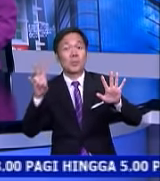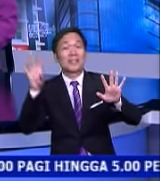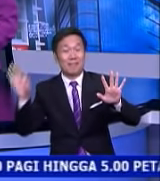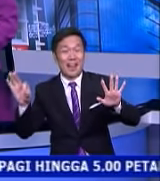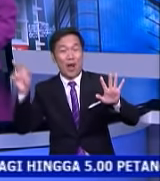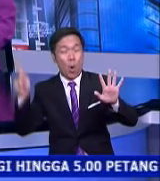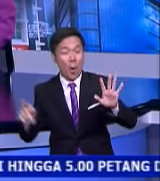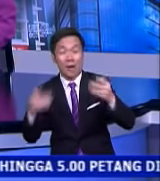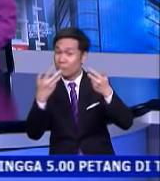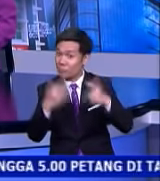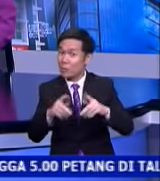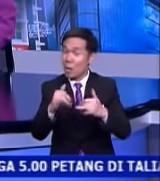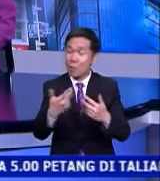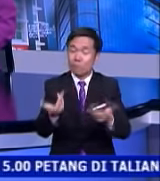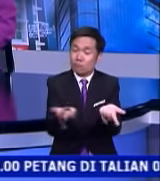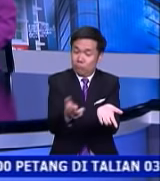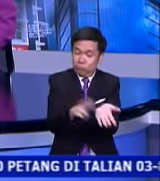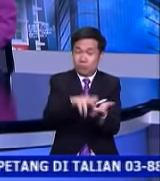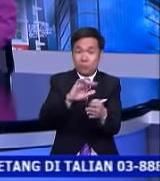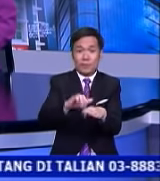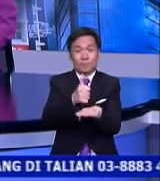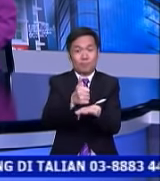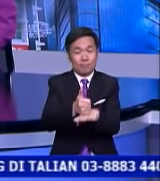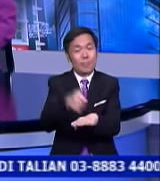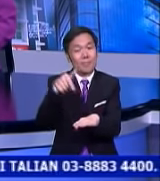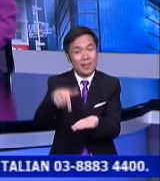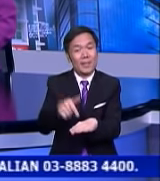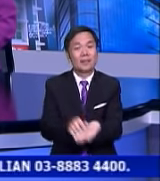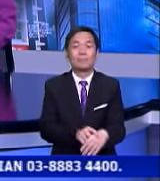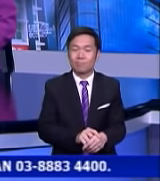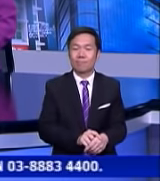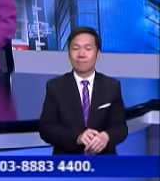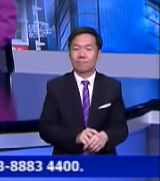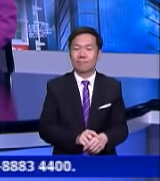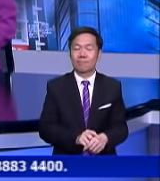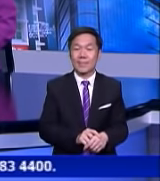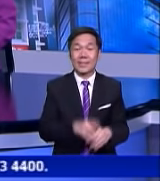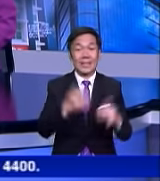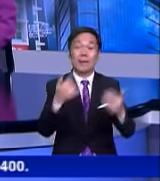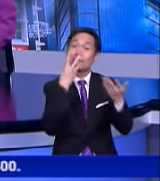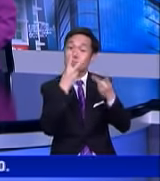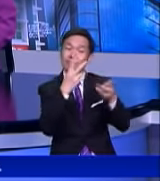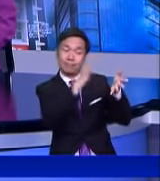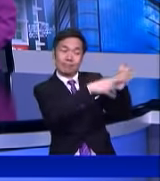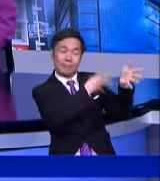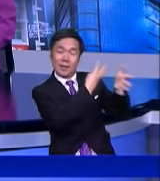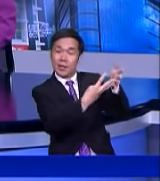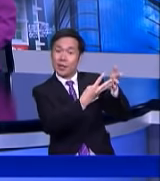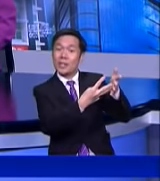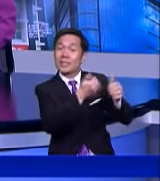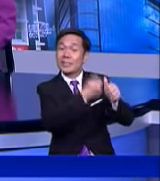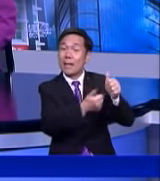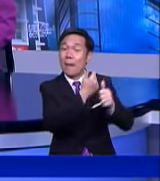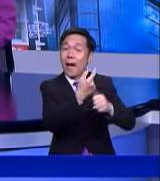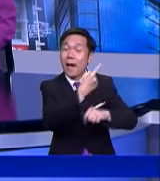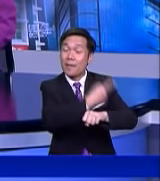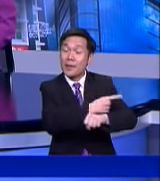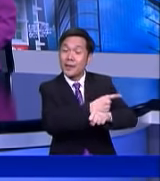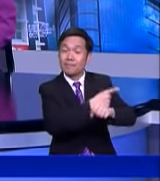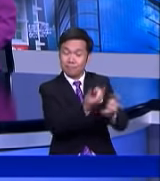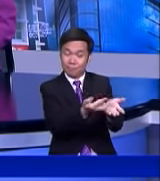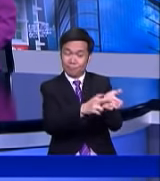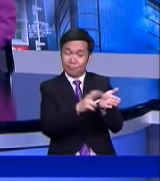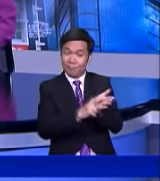15,072,779 orang telah mendaftar dengan program imunisasi COVID-19 kebangsaan. Berikut data harian vaksinasi COVID-19 dan